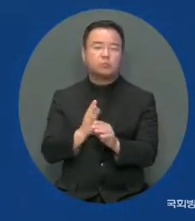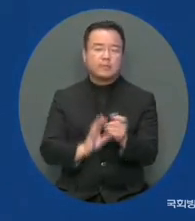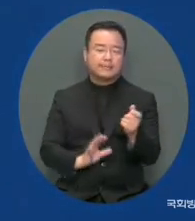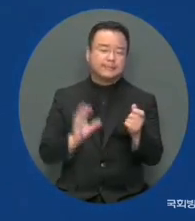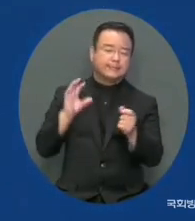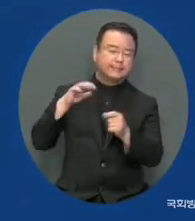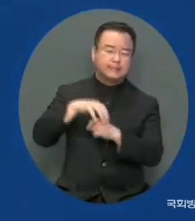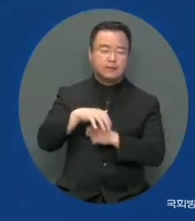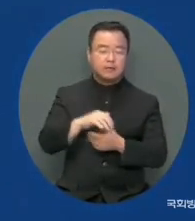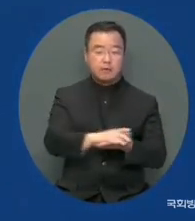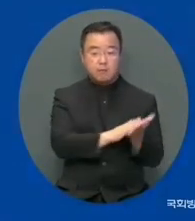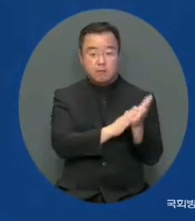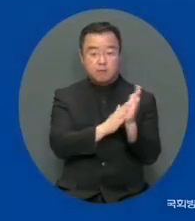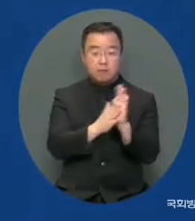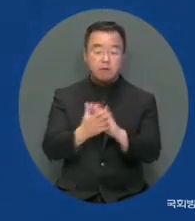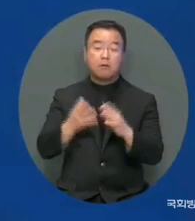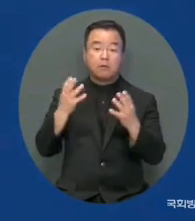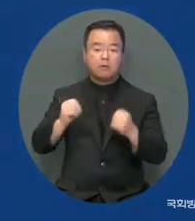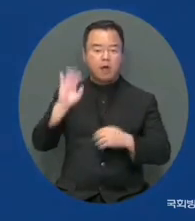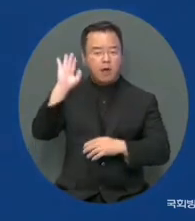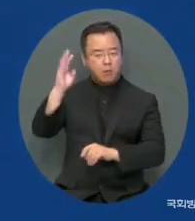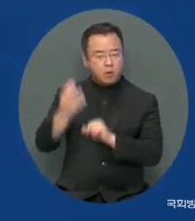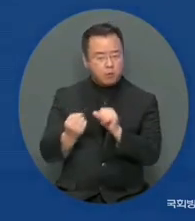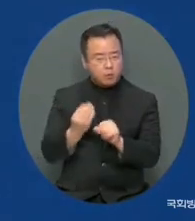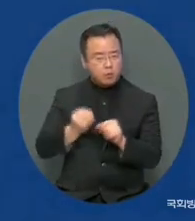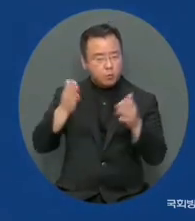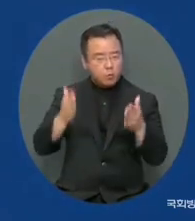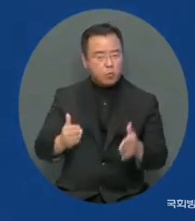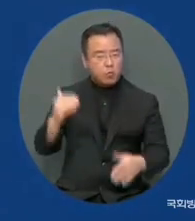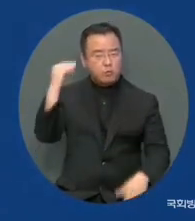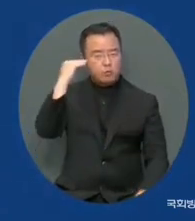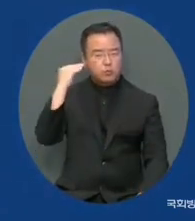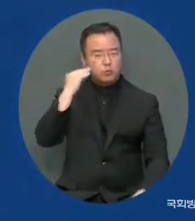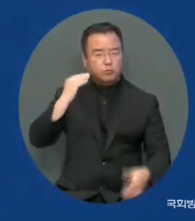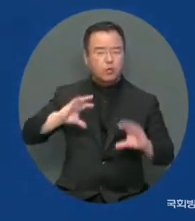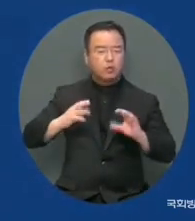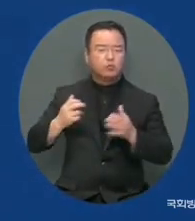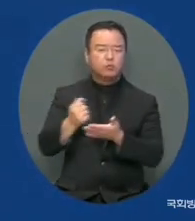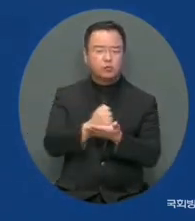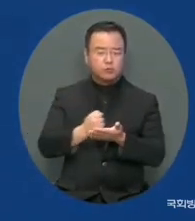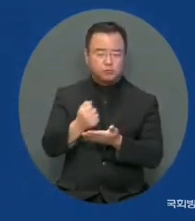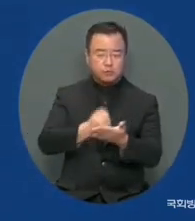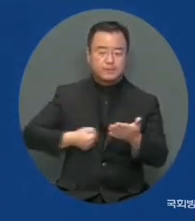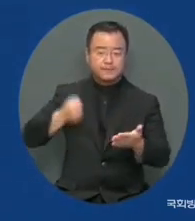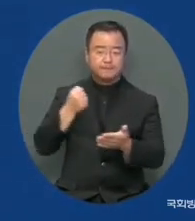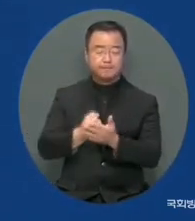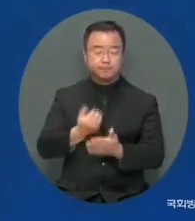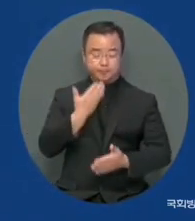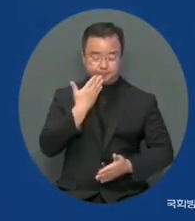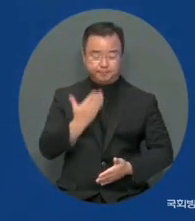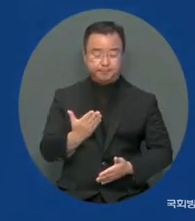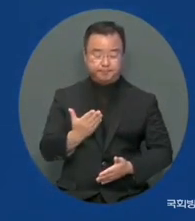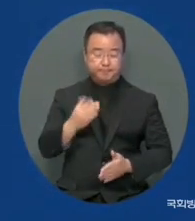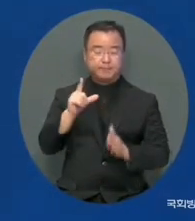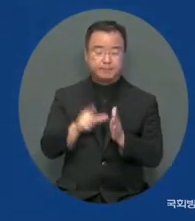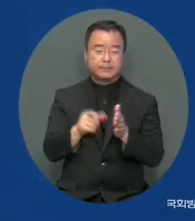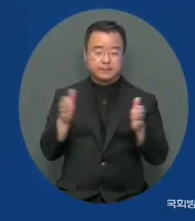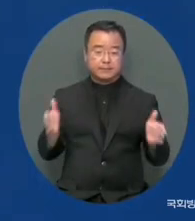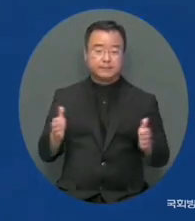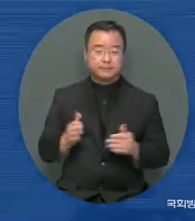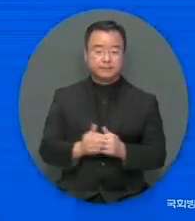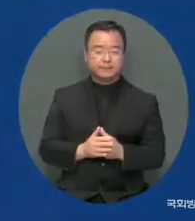대전환기입니다. 앞으로 몇 년이 대한민국의 국운을 좌우하는 결정적 시간이 될 것입니다.